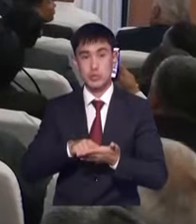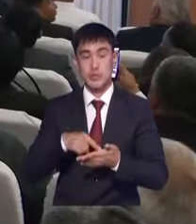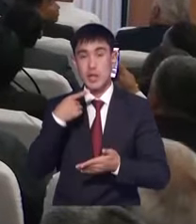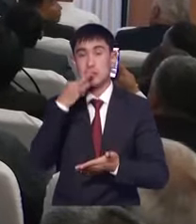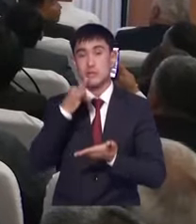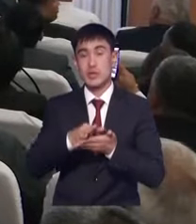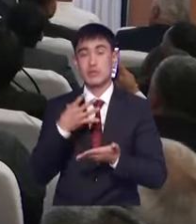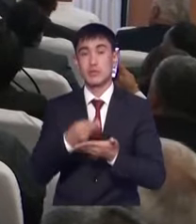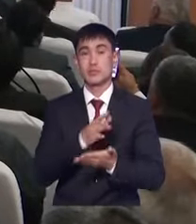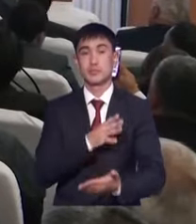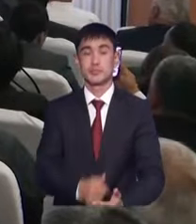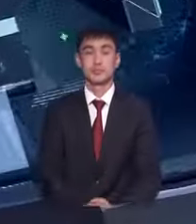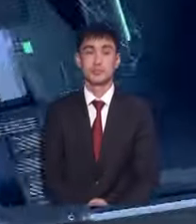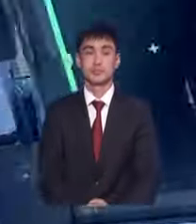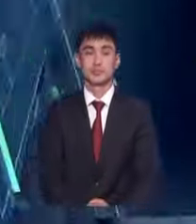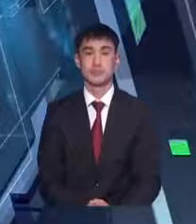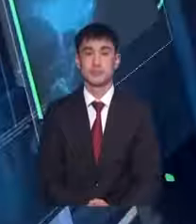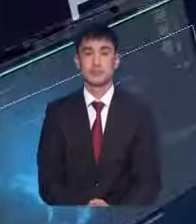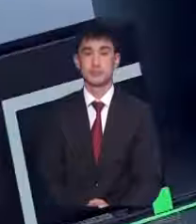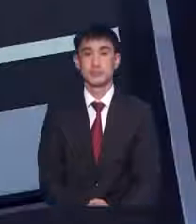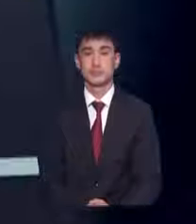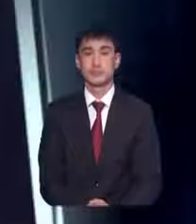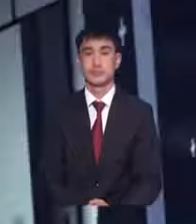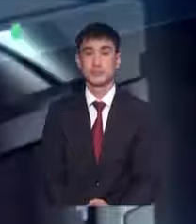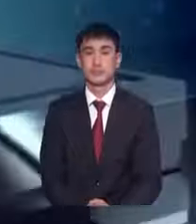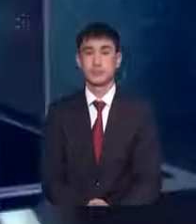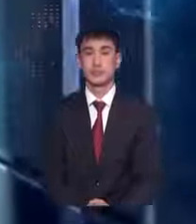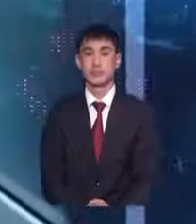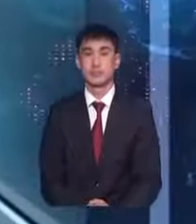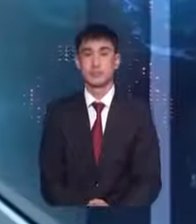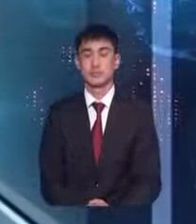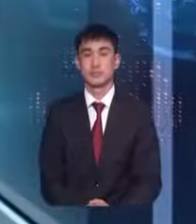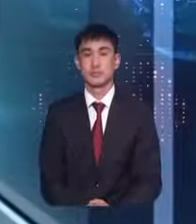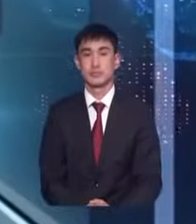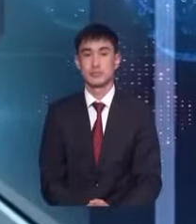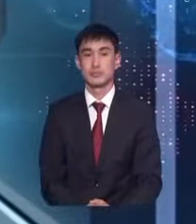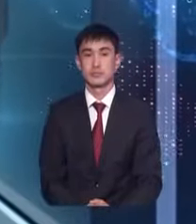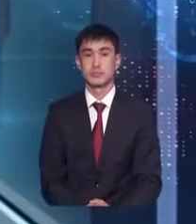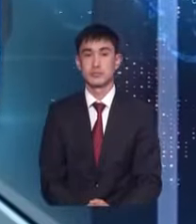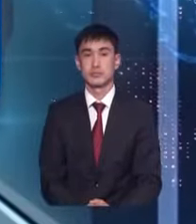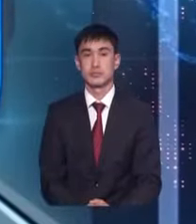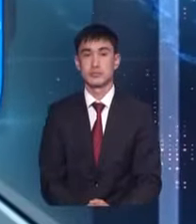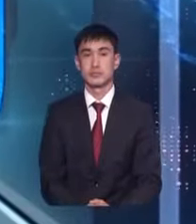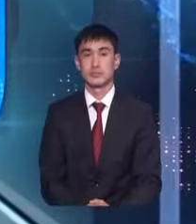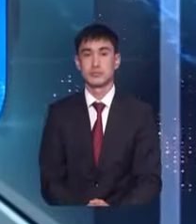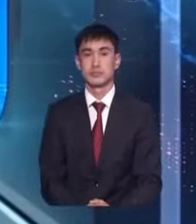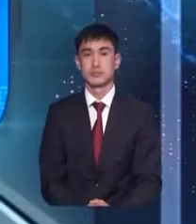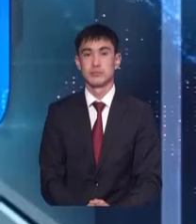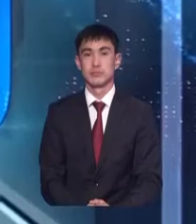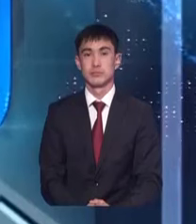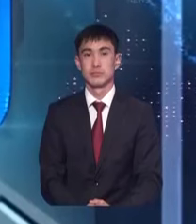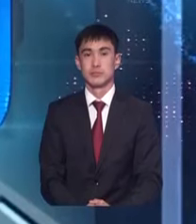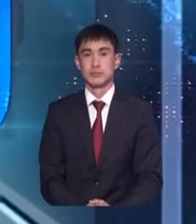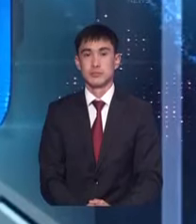дали соответствующие ответы. Жандос Назарбаев, Жайдарбек Нурбек, телерадиокомпания ЖТСУ, Алматинская область.